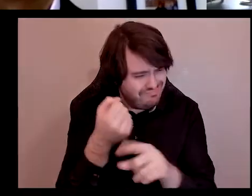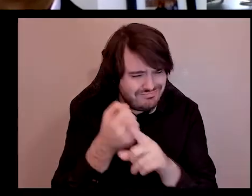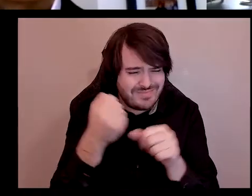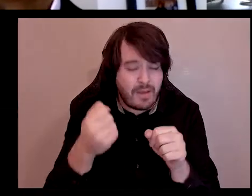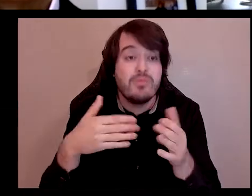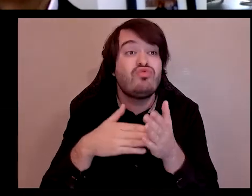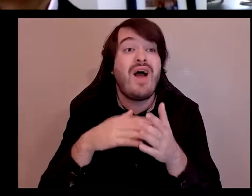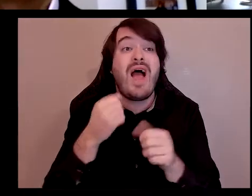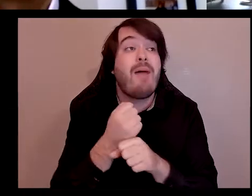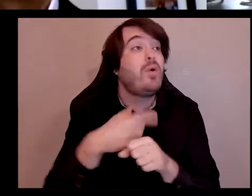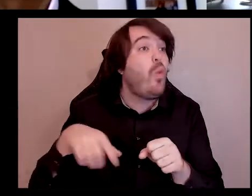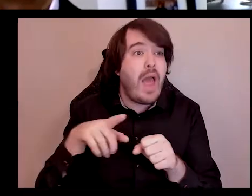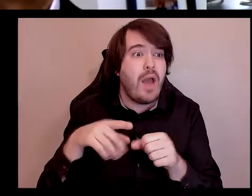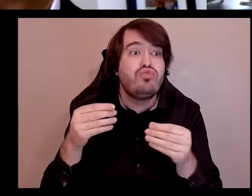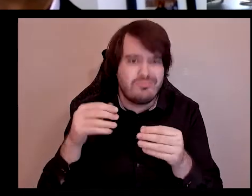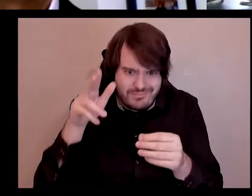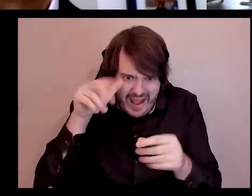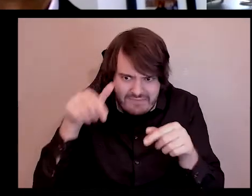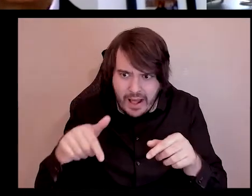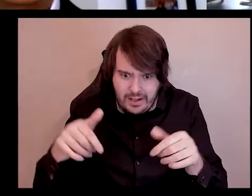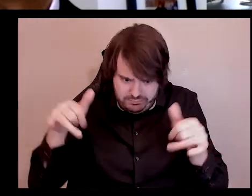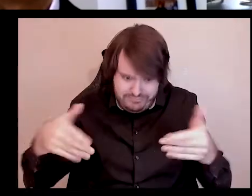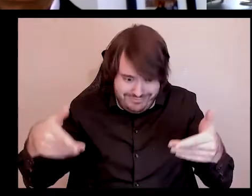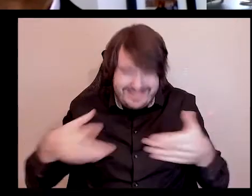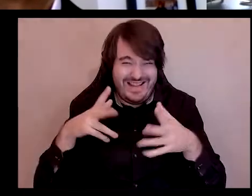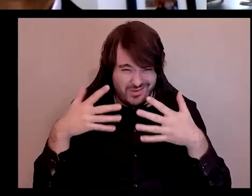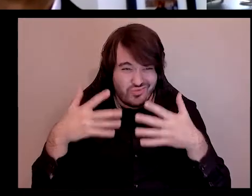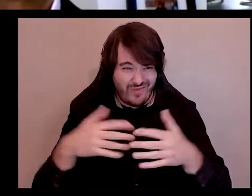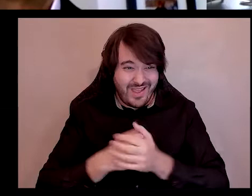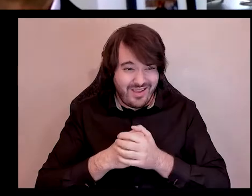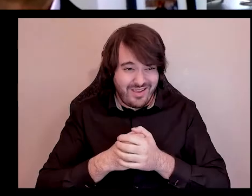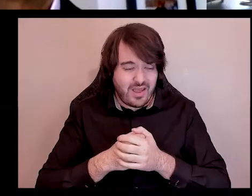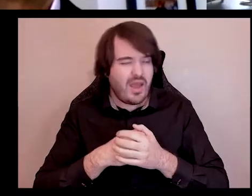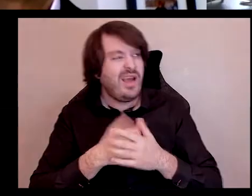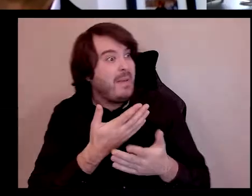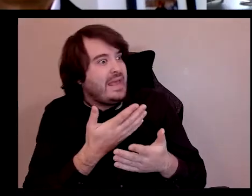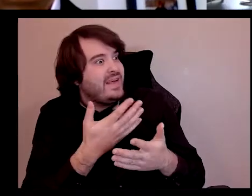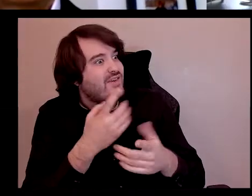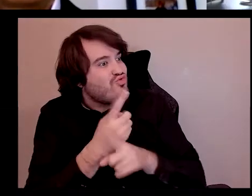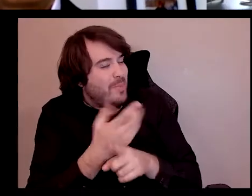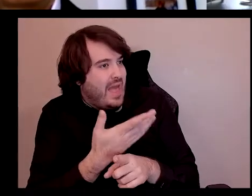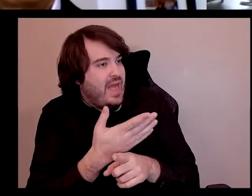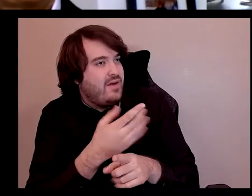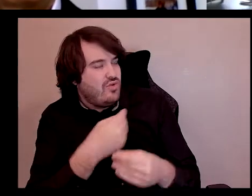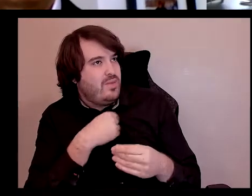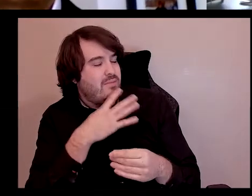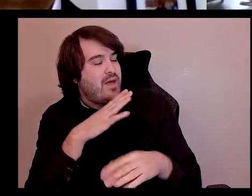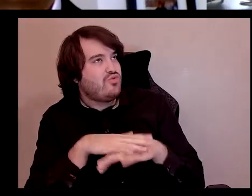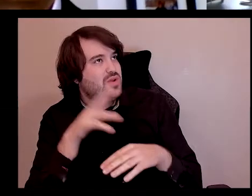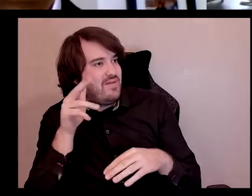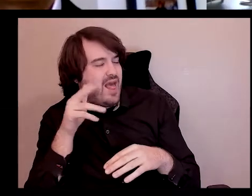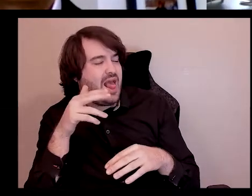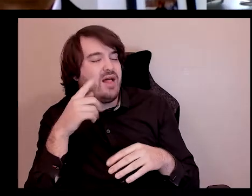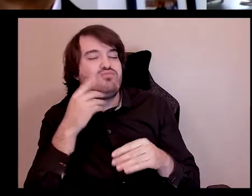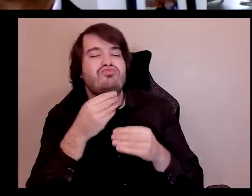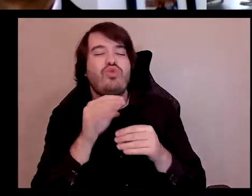veulent. Puis très souvent, ce sont des emplois qui sont à Laval. Très souvent. Bien, justement, parlant d'emploi à Laval, pour avoir une